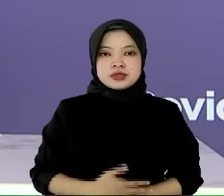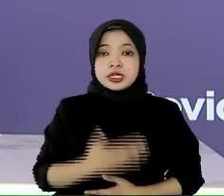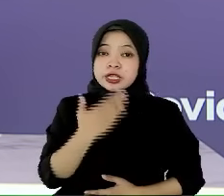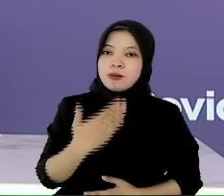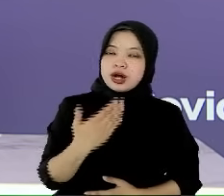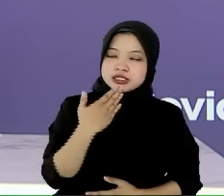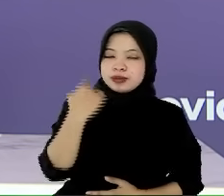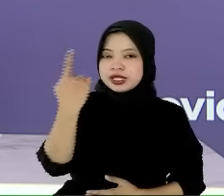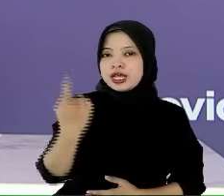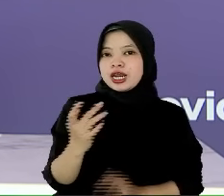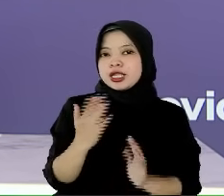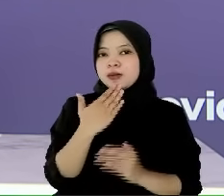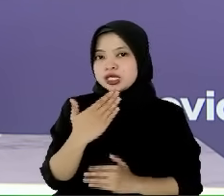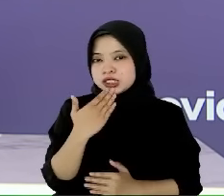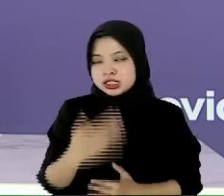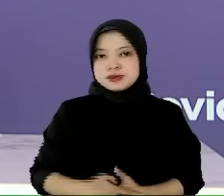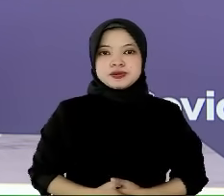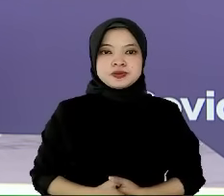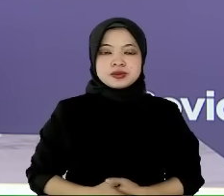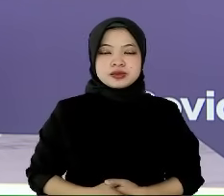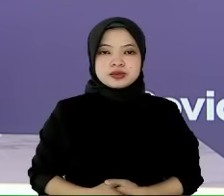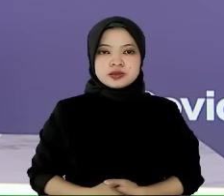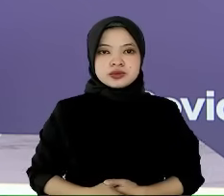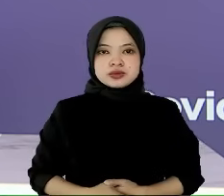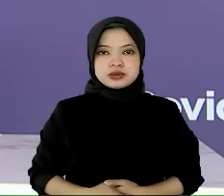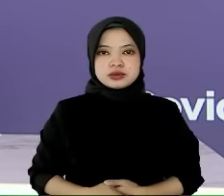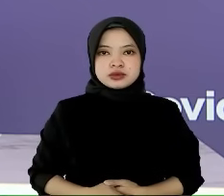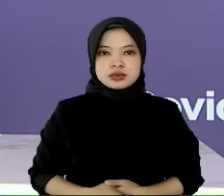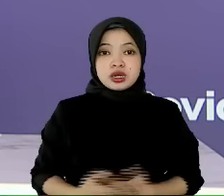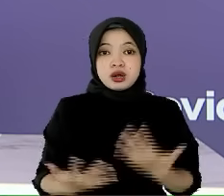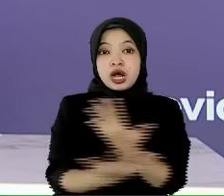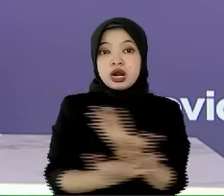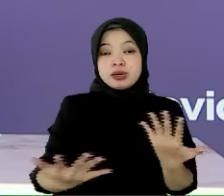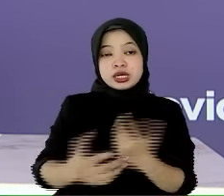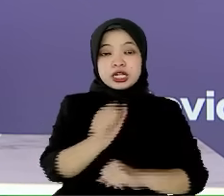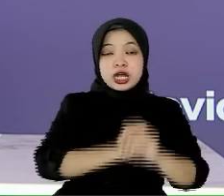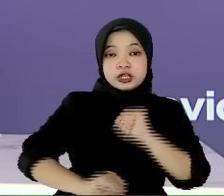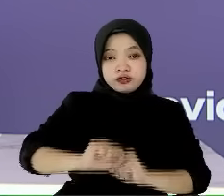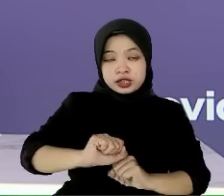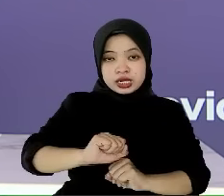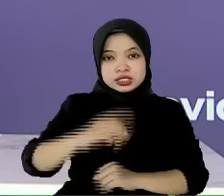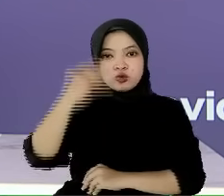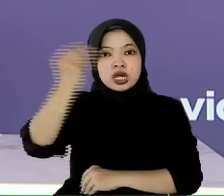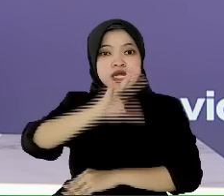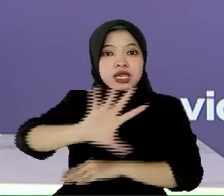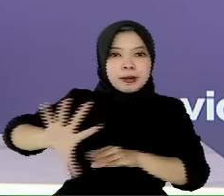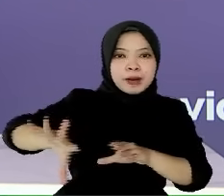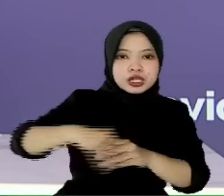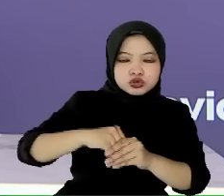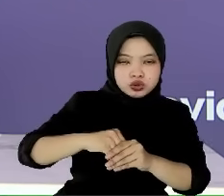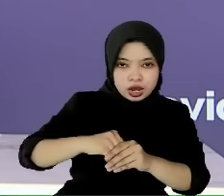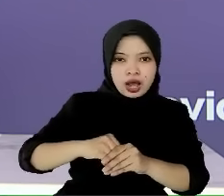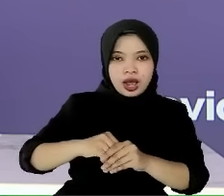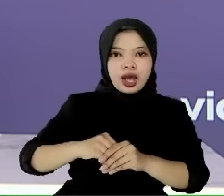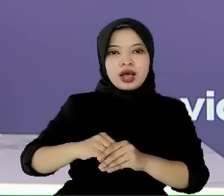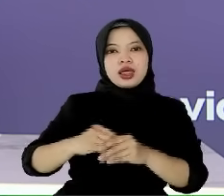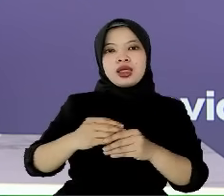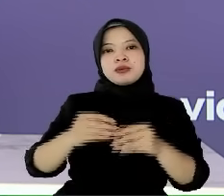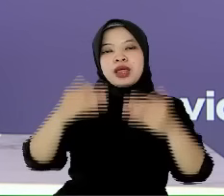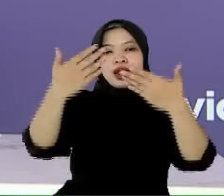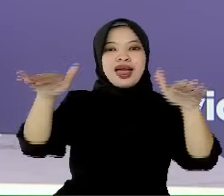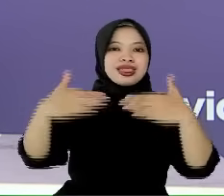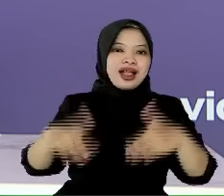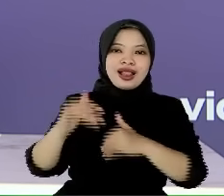Berita1.com dan Republika. Terkait kebijakan mobilitas termasuk kegiatan wisata di periode libur Natal dan Tahun